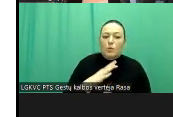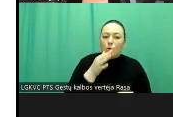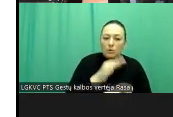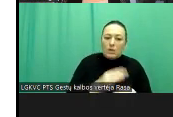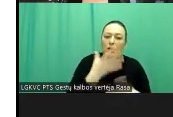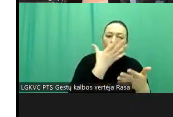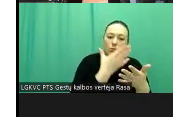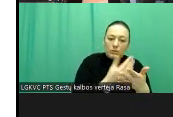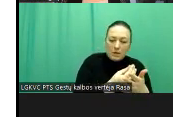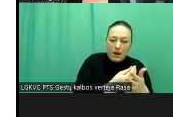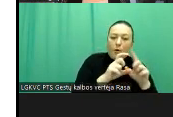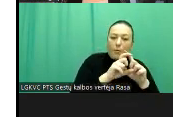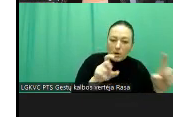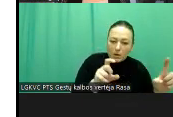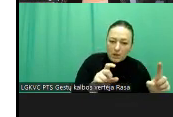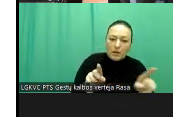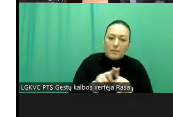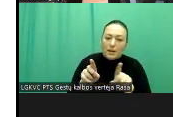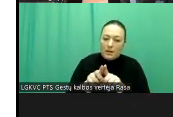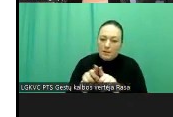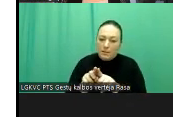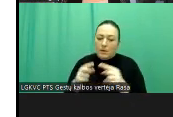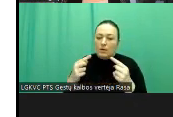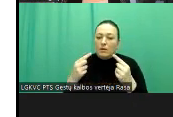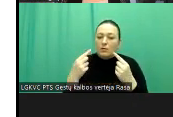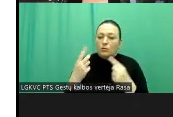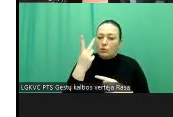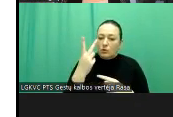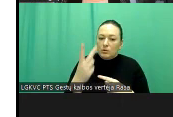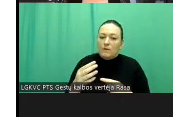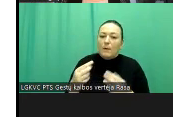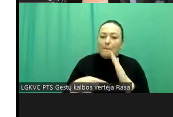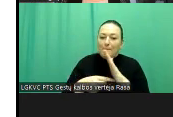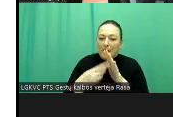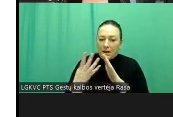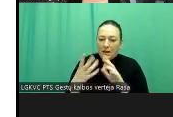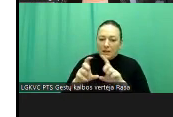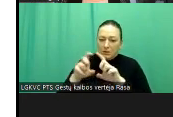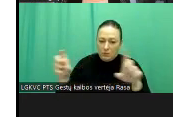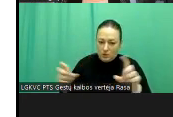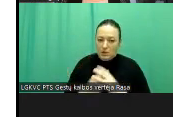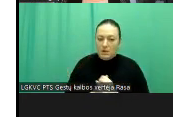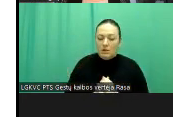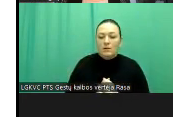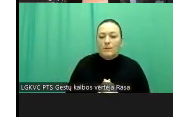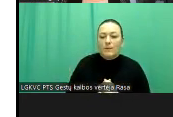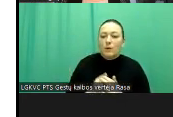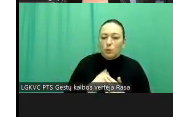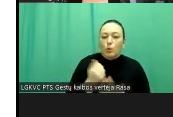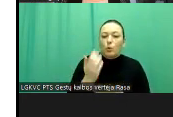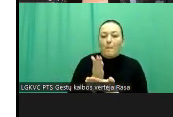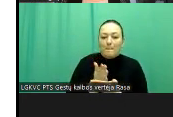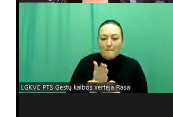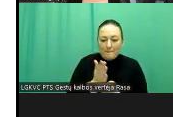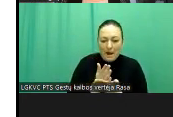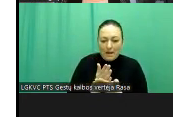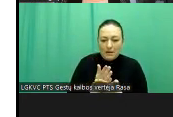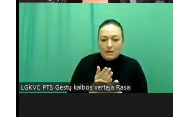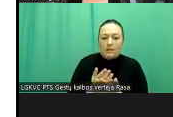savo pačios mokyklą, bet ir dar už dvi didelės pradinės mokyklos. Taigi turiu patirti dėl to,